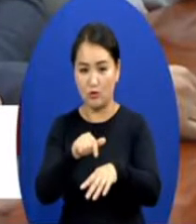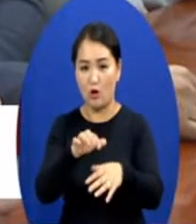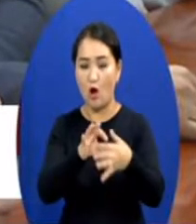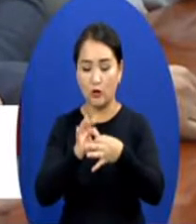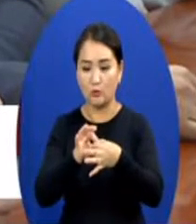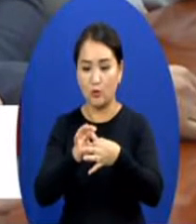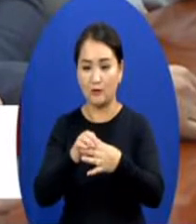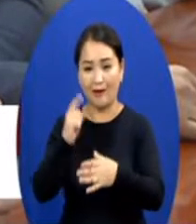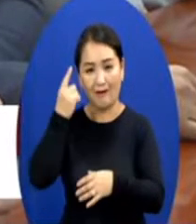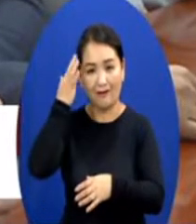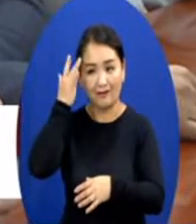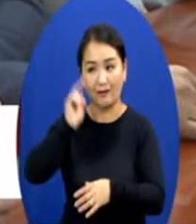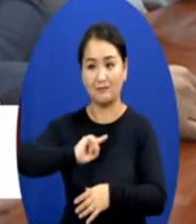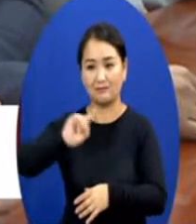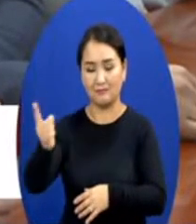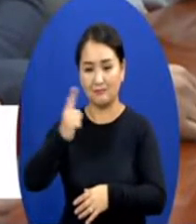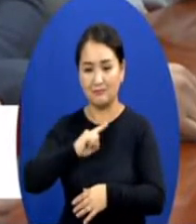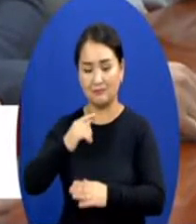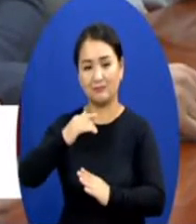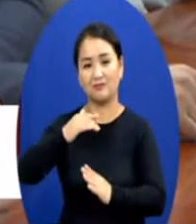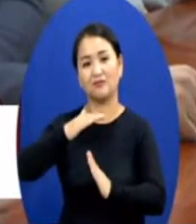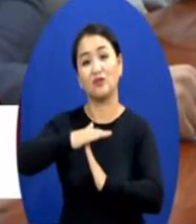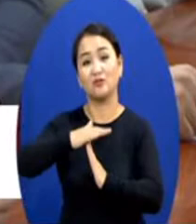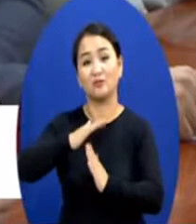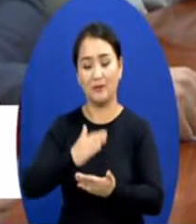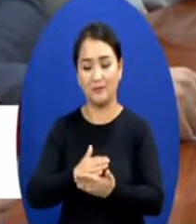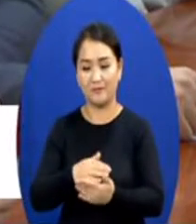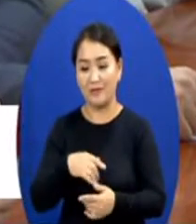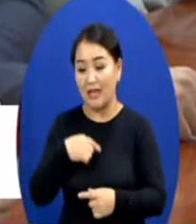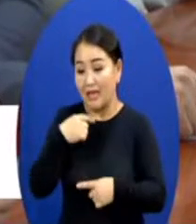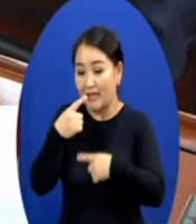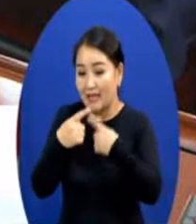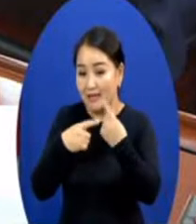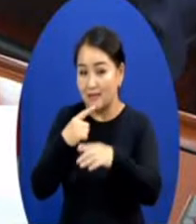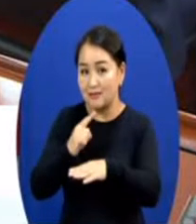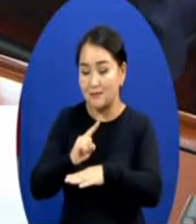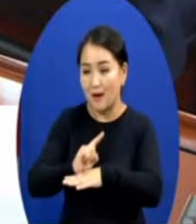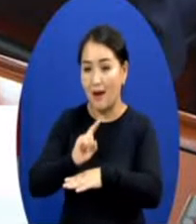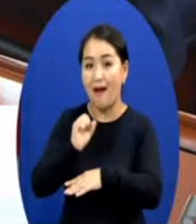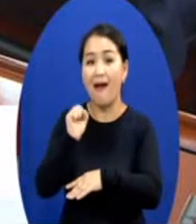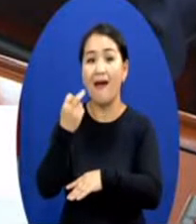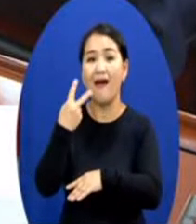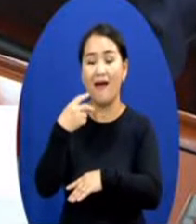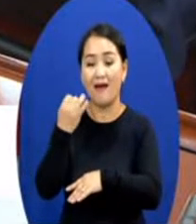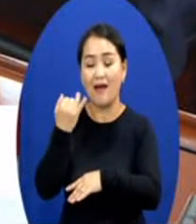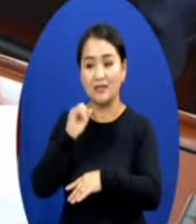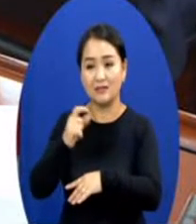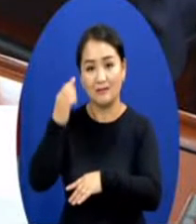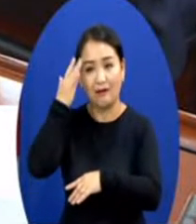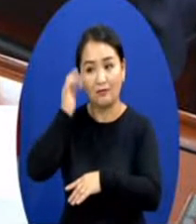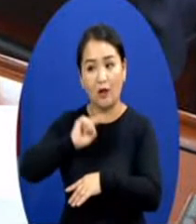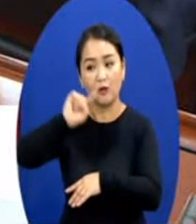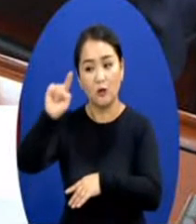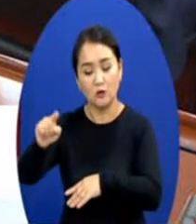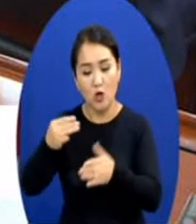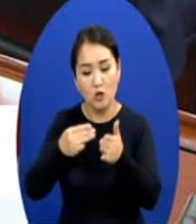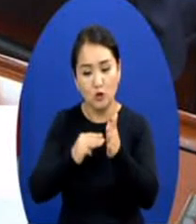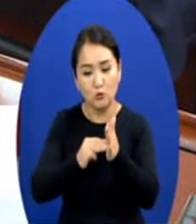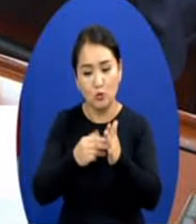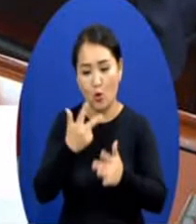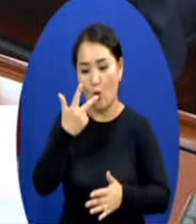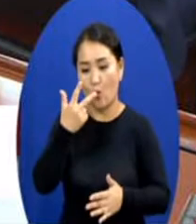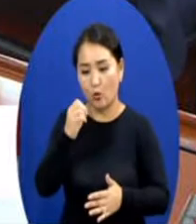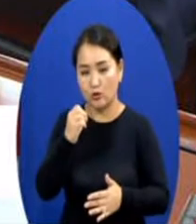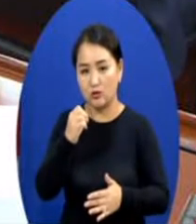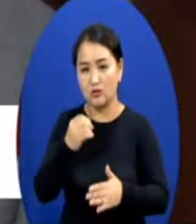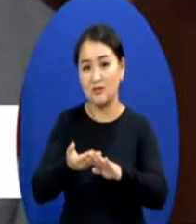гээ. Ер нь бол яригдж байгаа айлчлалууд би энэ цар тахлалтай холбогдуулаад энэ жил төлөвлөсөн одоо 30 гаруй